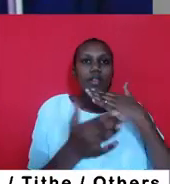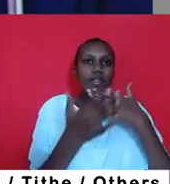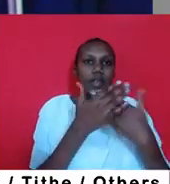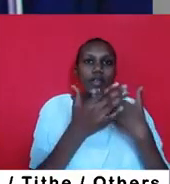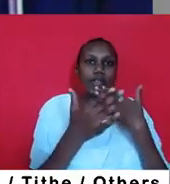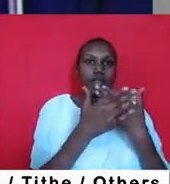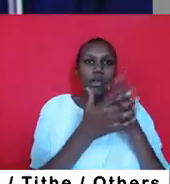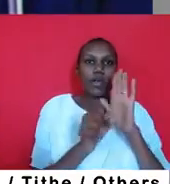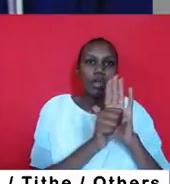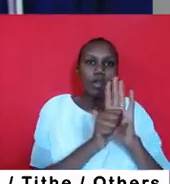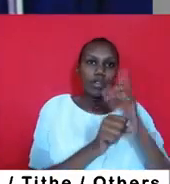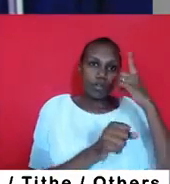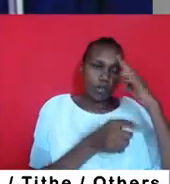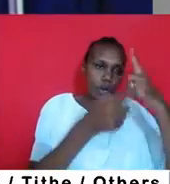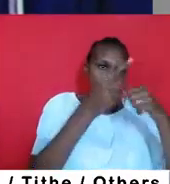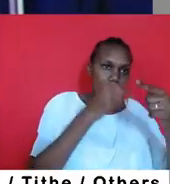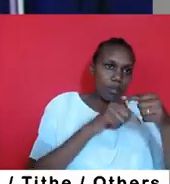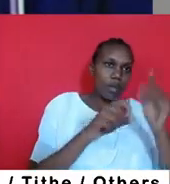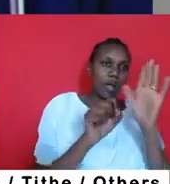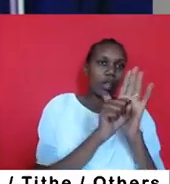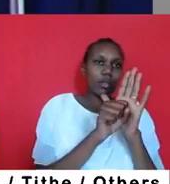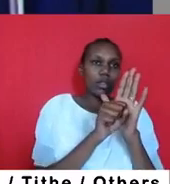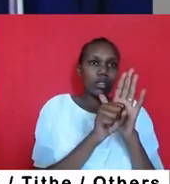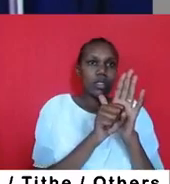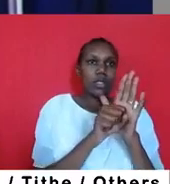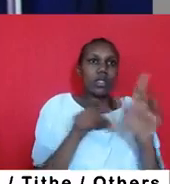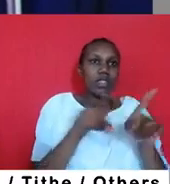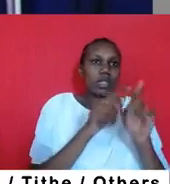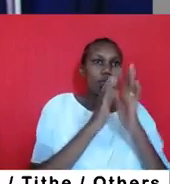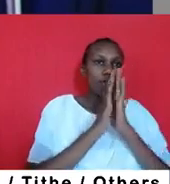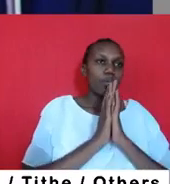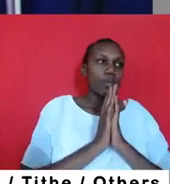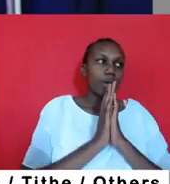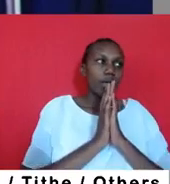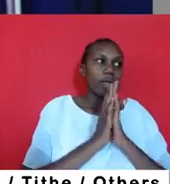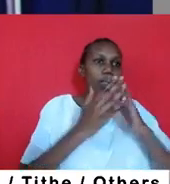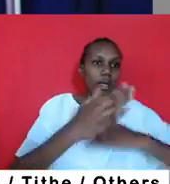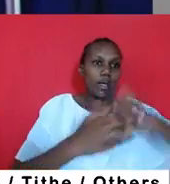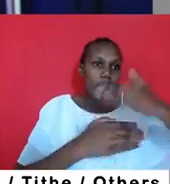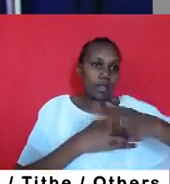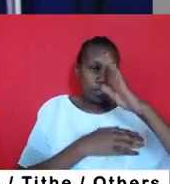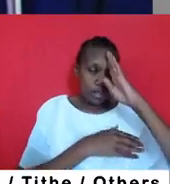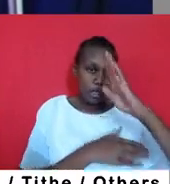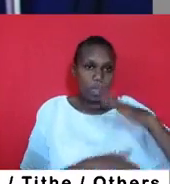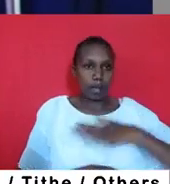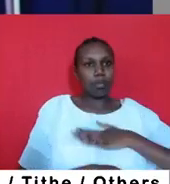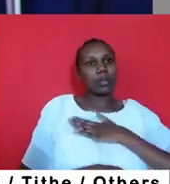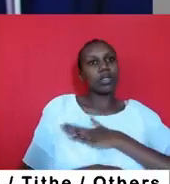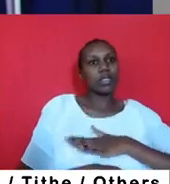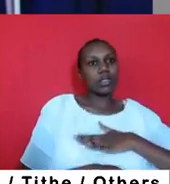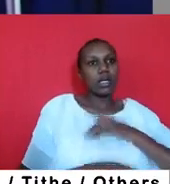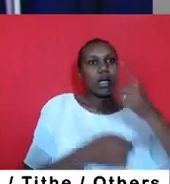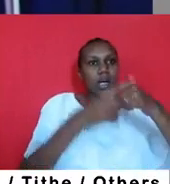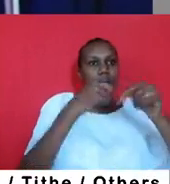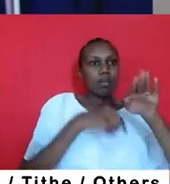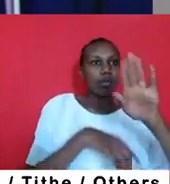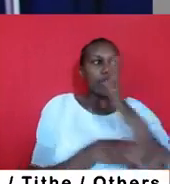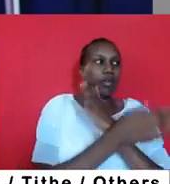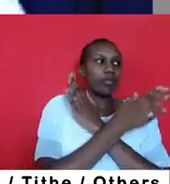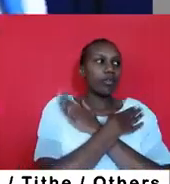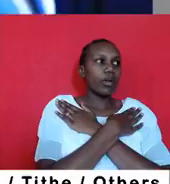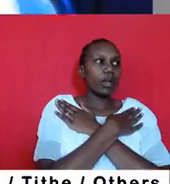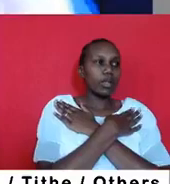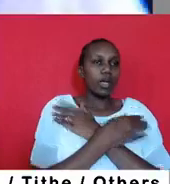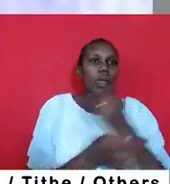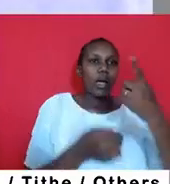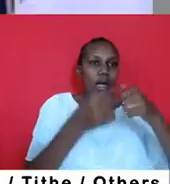Asanteni kwa kuja kwa wingi. Bali tuwaomba Jumapili ijayo kuja na rafiki.